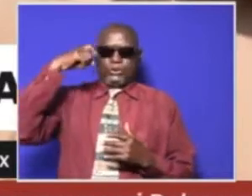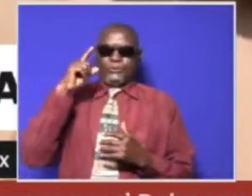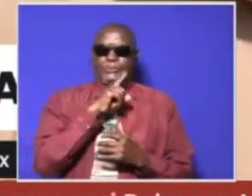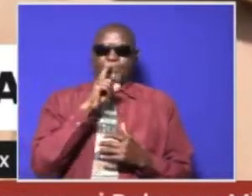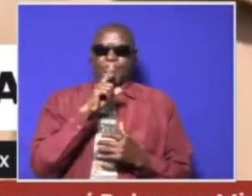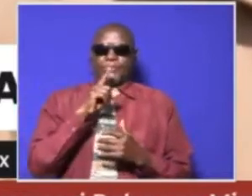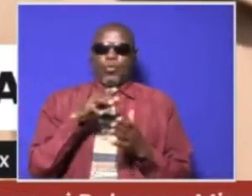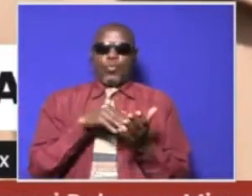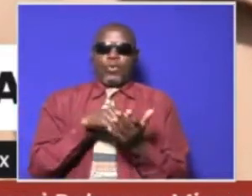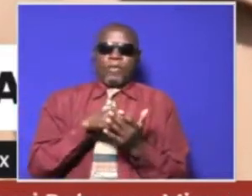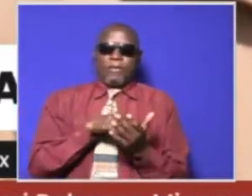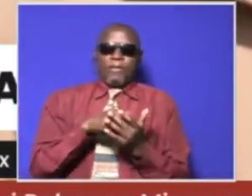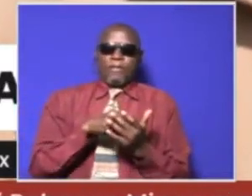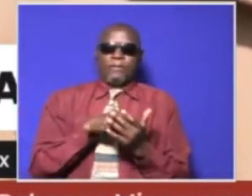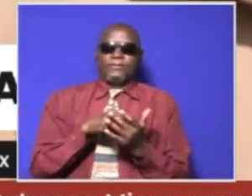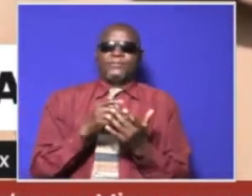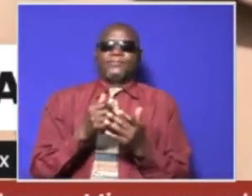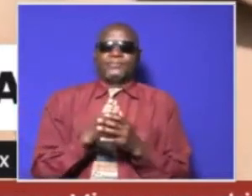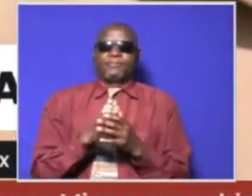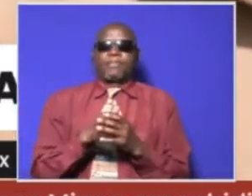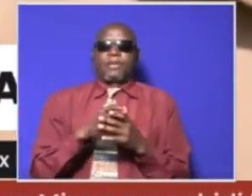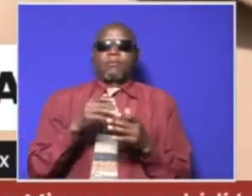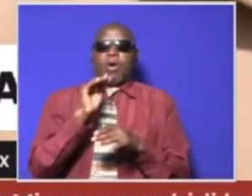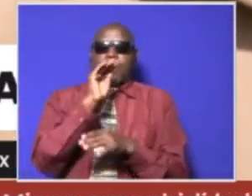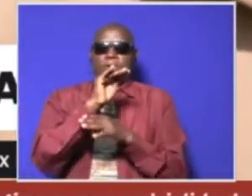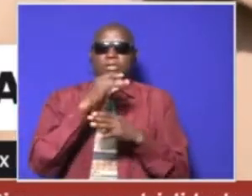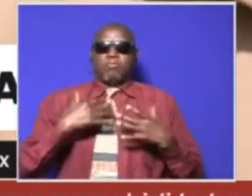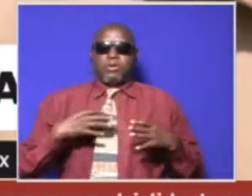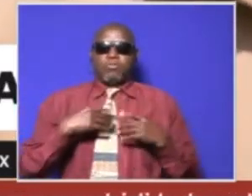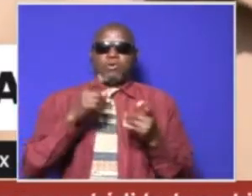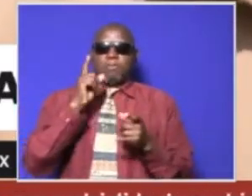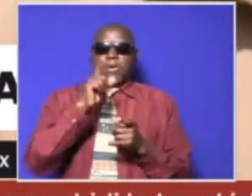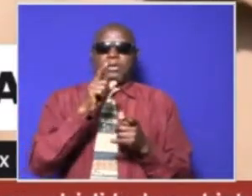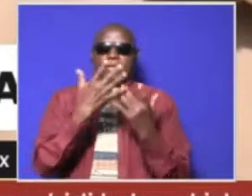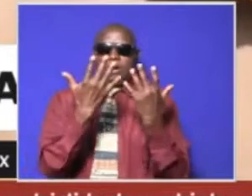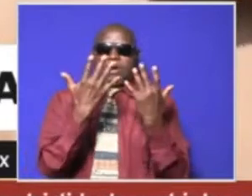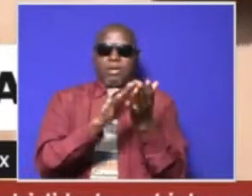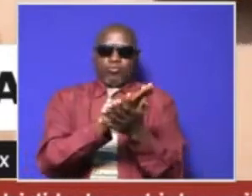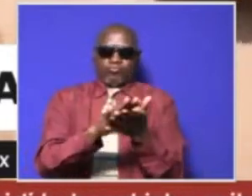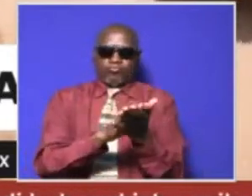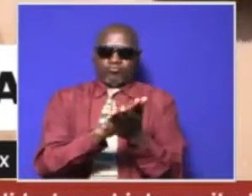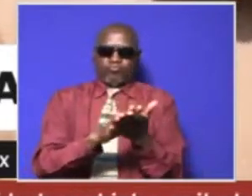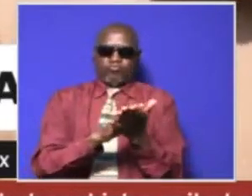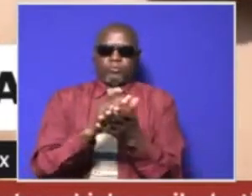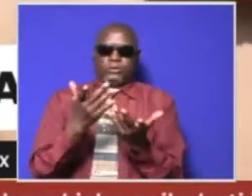mara tunahimiza wananchi wakuwe na maji, wanawe mkono, wa sanitize,